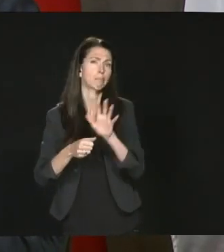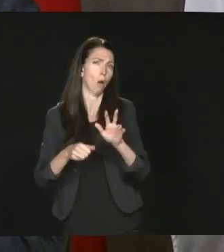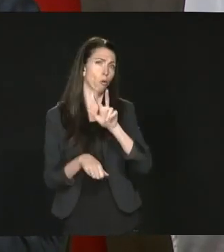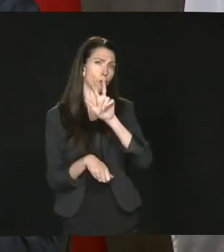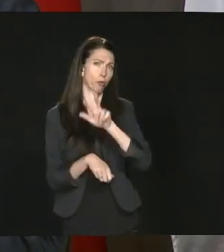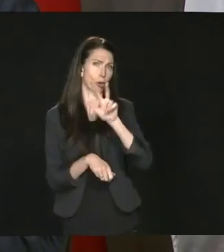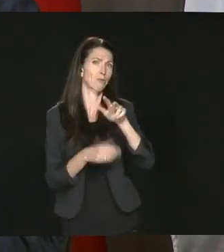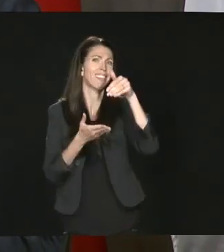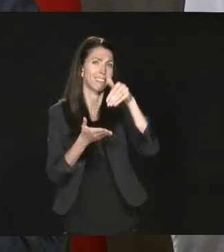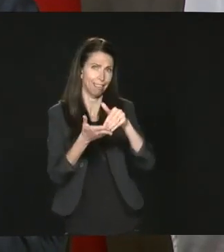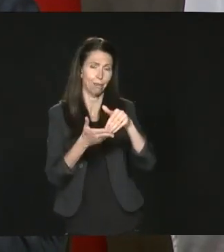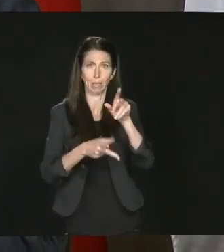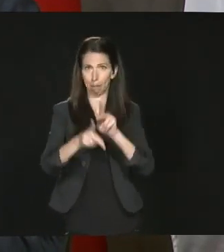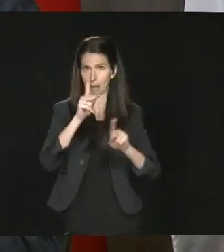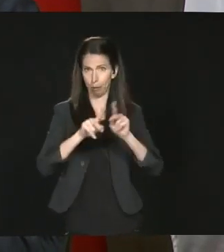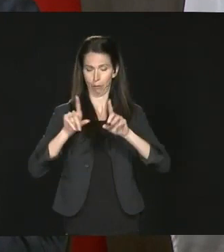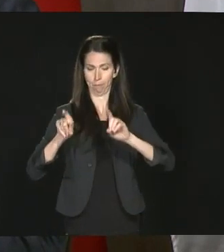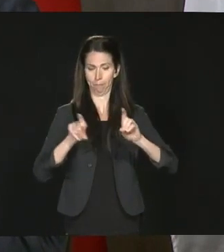l'adresse